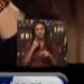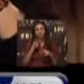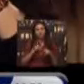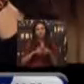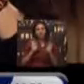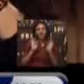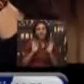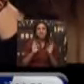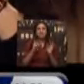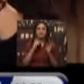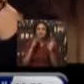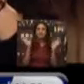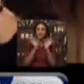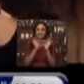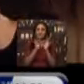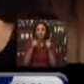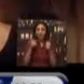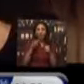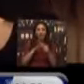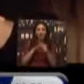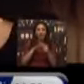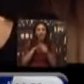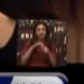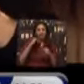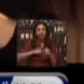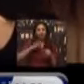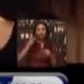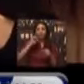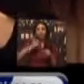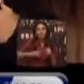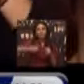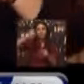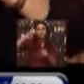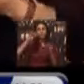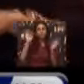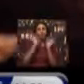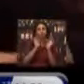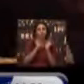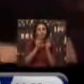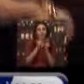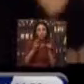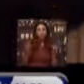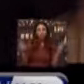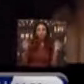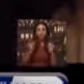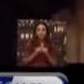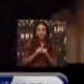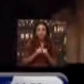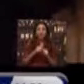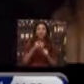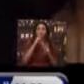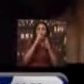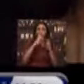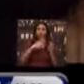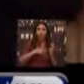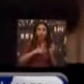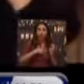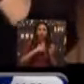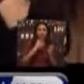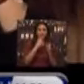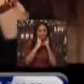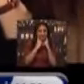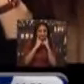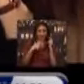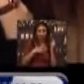ويمكن مش عارفة اقولها ازاي واطية عن المشاعر السامية يعني،